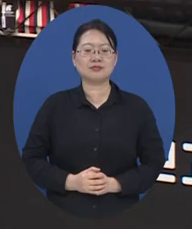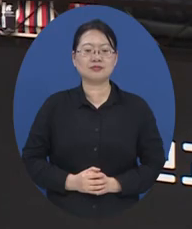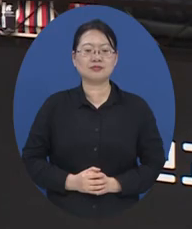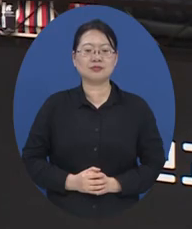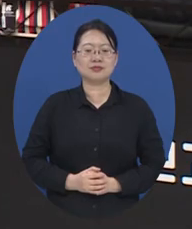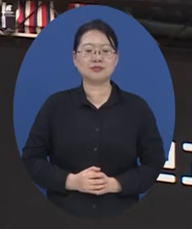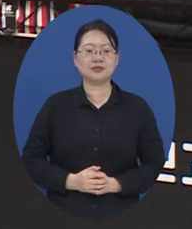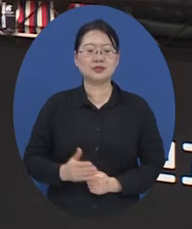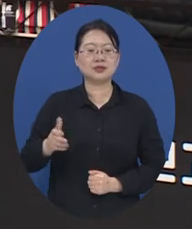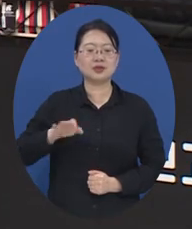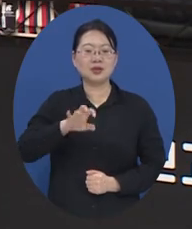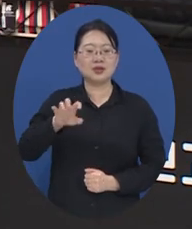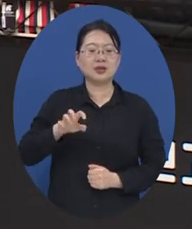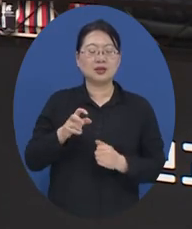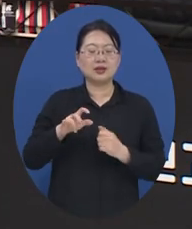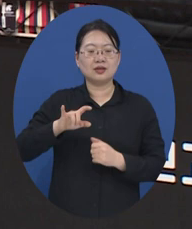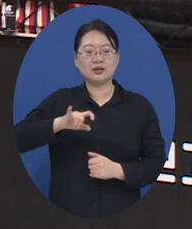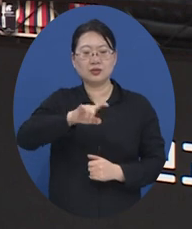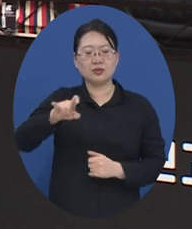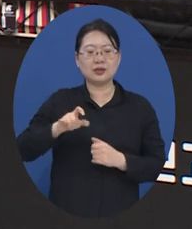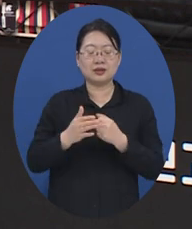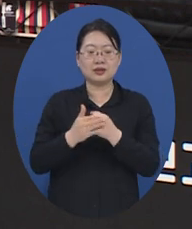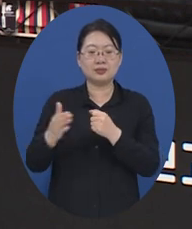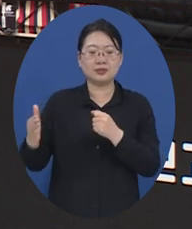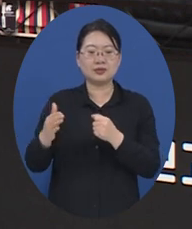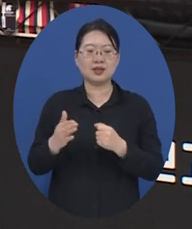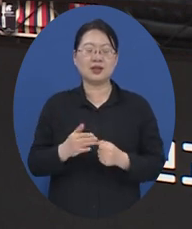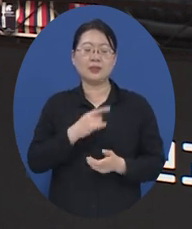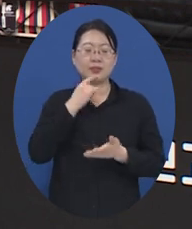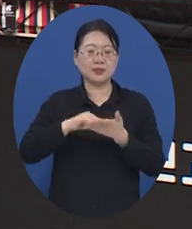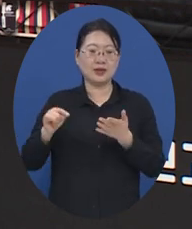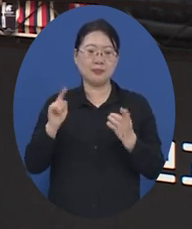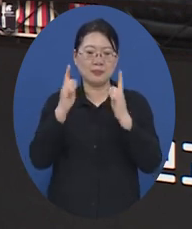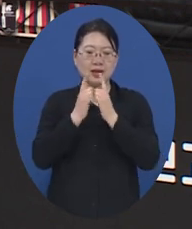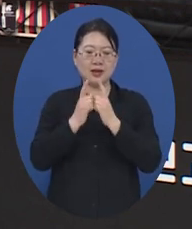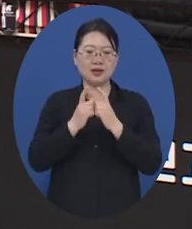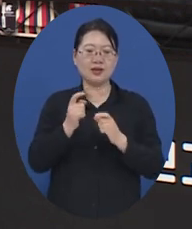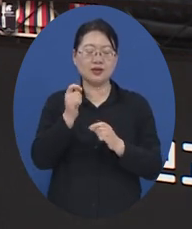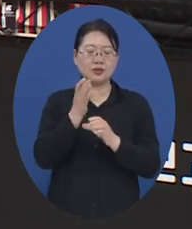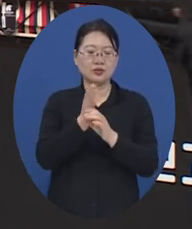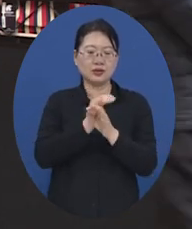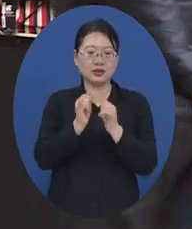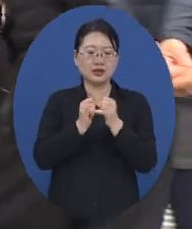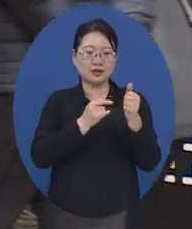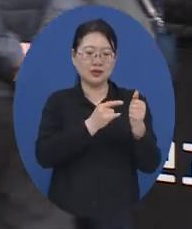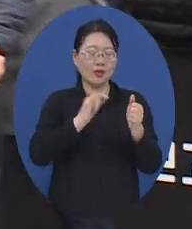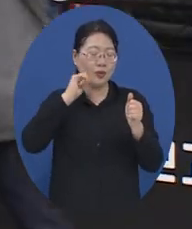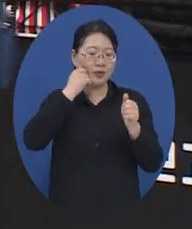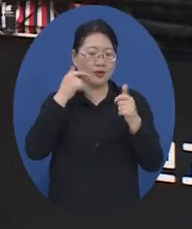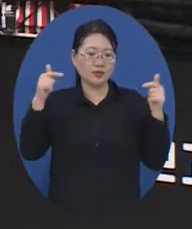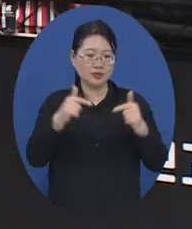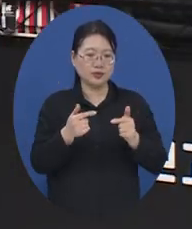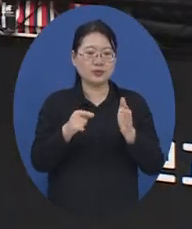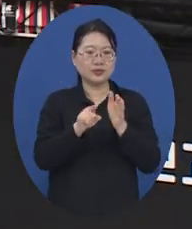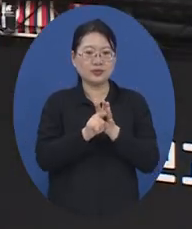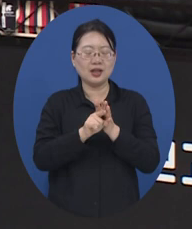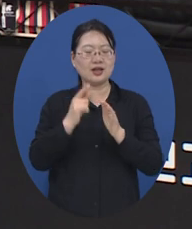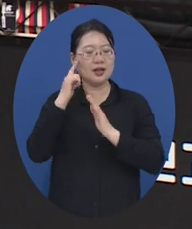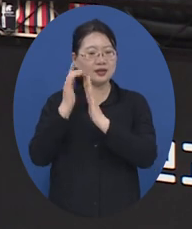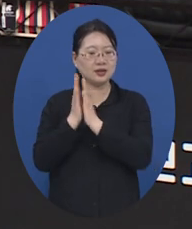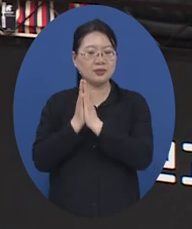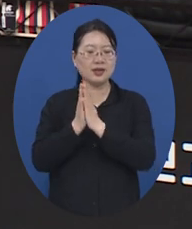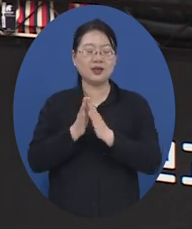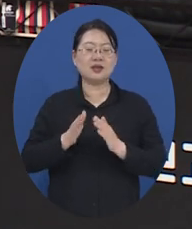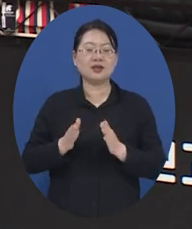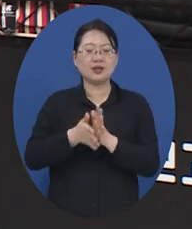코로나 액으로 직격탄을 맞은 골목상권 경기도에는 초상 구민들의 어려움을 덜어주고자 자발적으로 임대료를